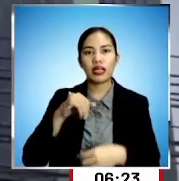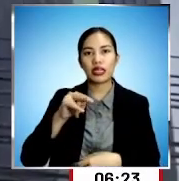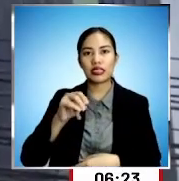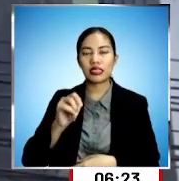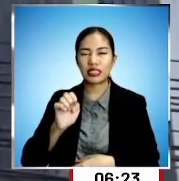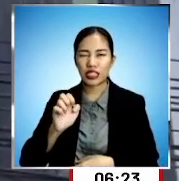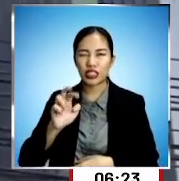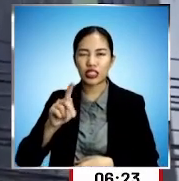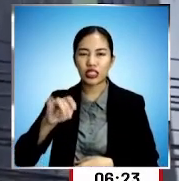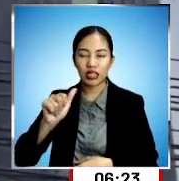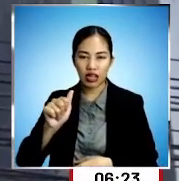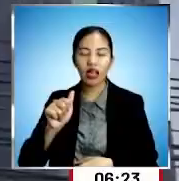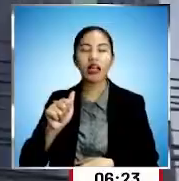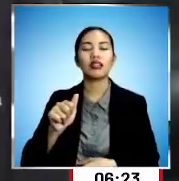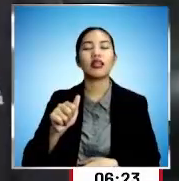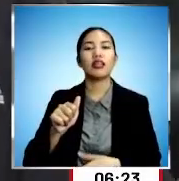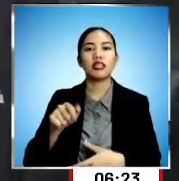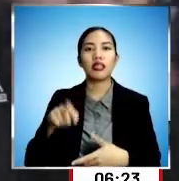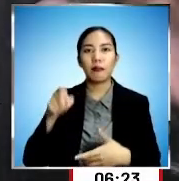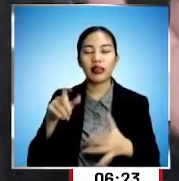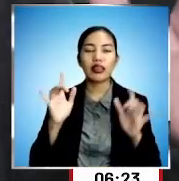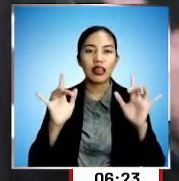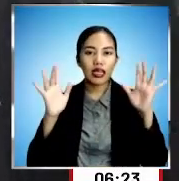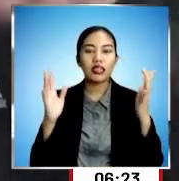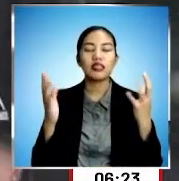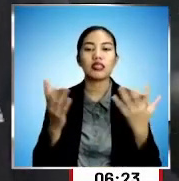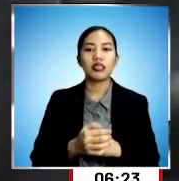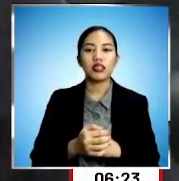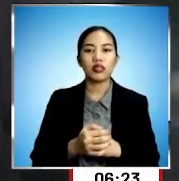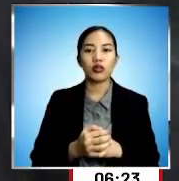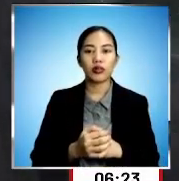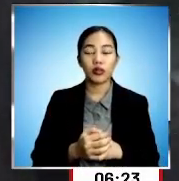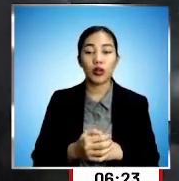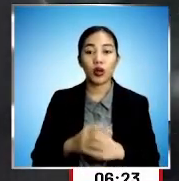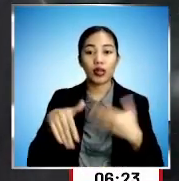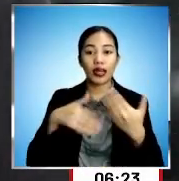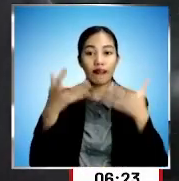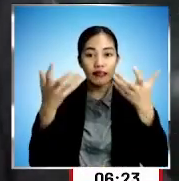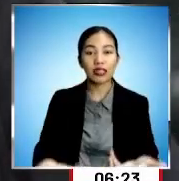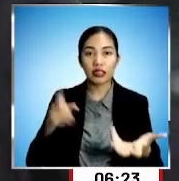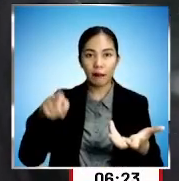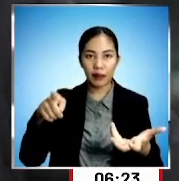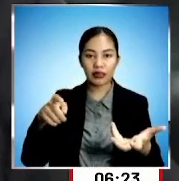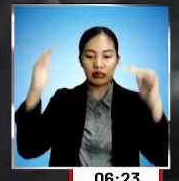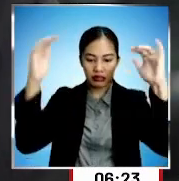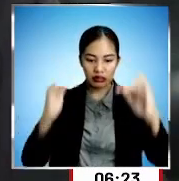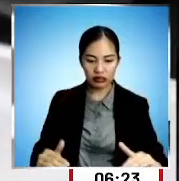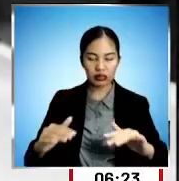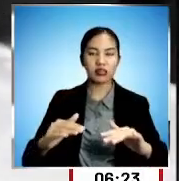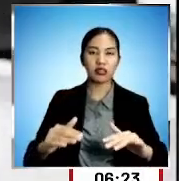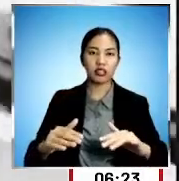na items sa second floor, sa mga bahay, siguro yung mga unnecessary doon, pwedeng ilagay nyo sa ground floor na lang para mas safer